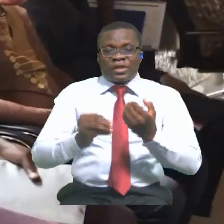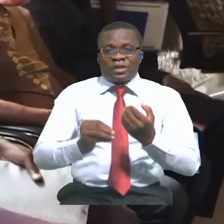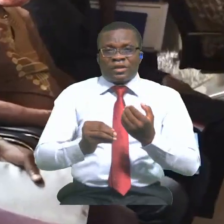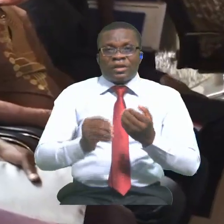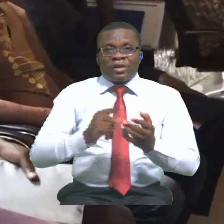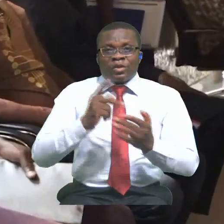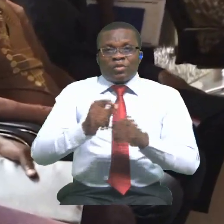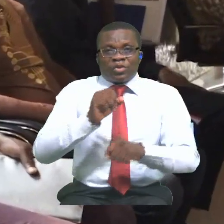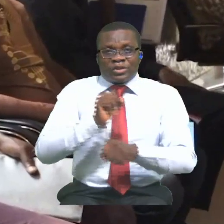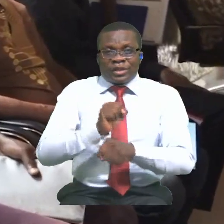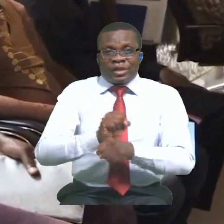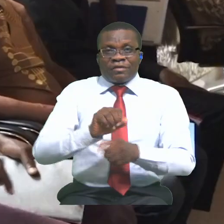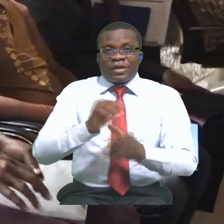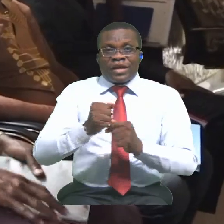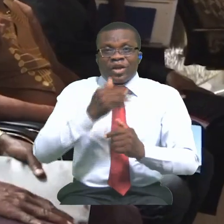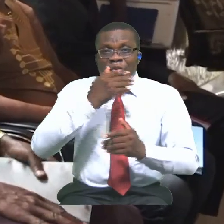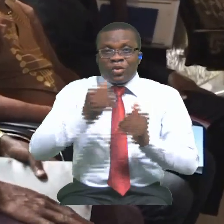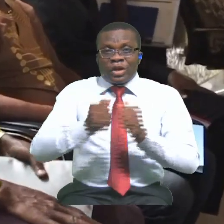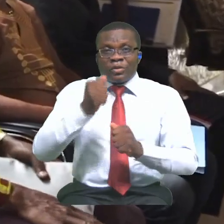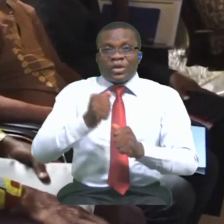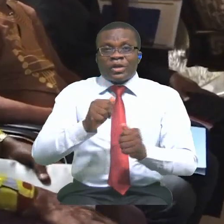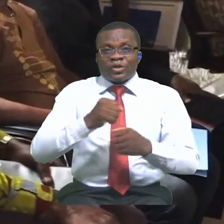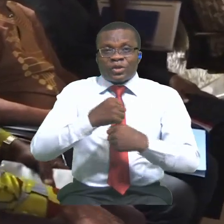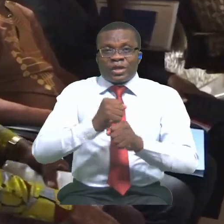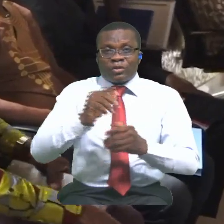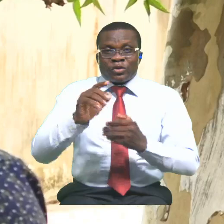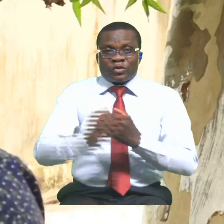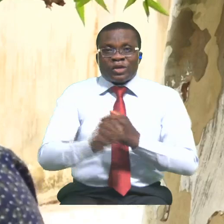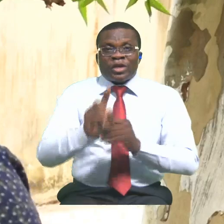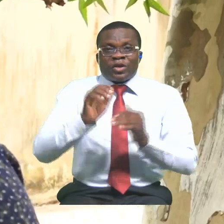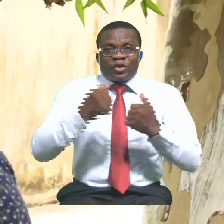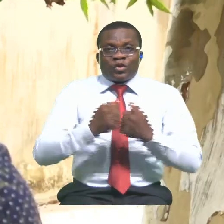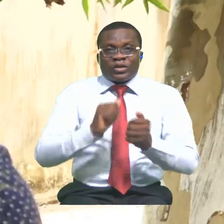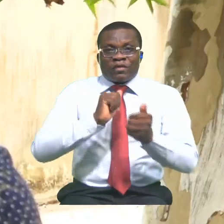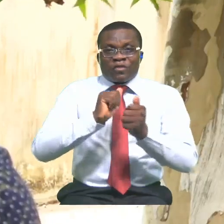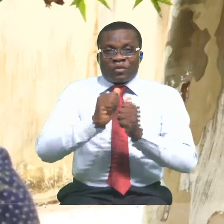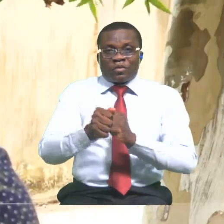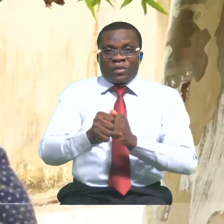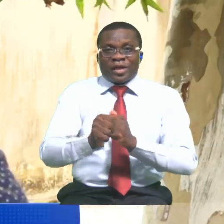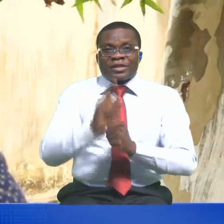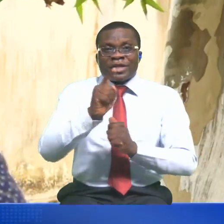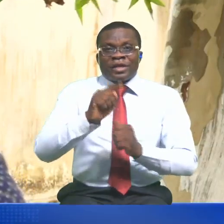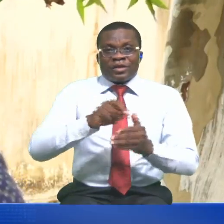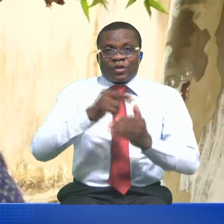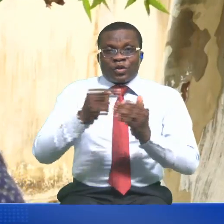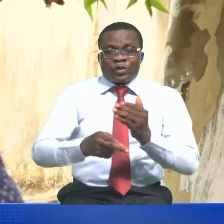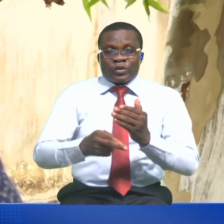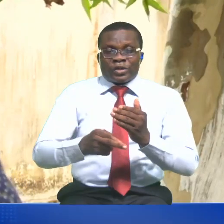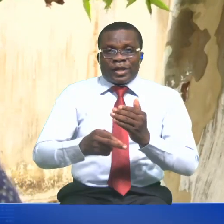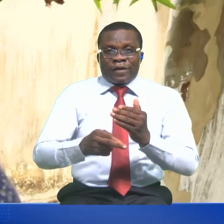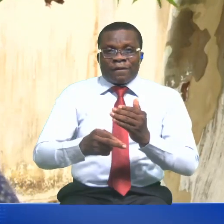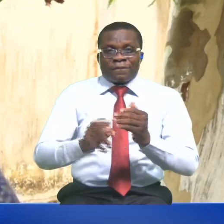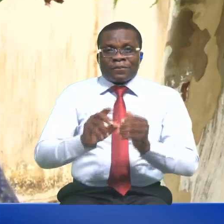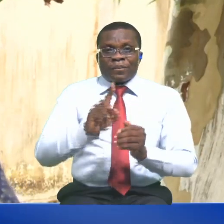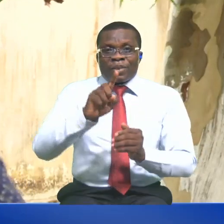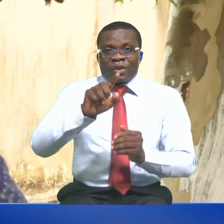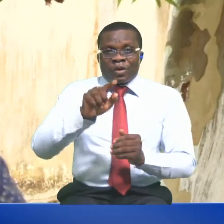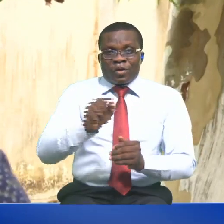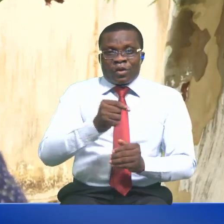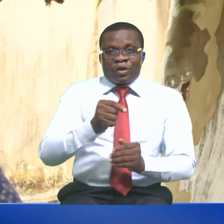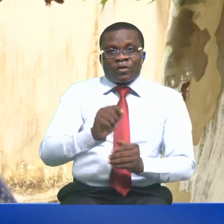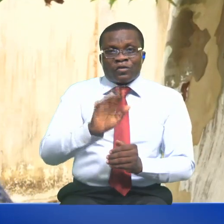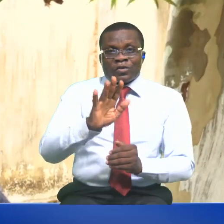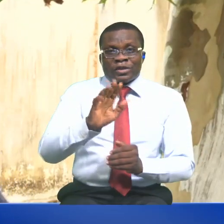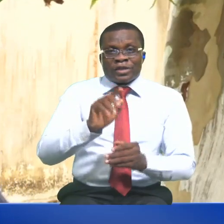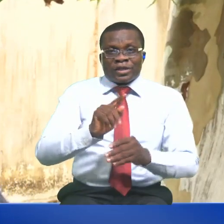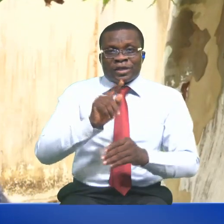projet travaille alors à l'amélioration de la productivité. Nous avons passé d'un rendement de 1,5